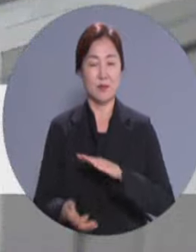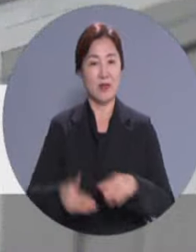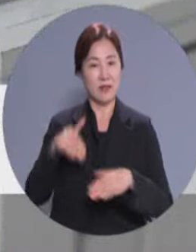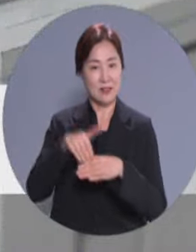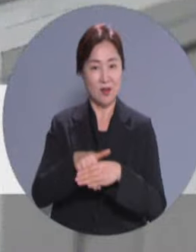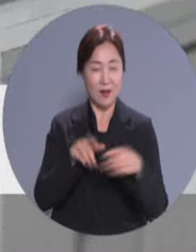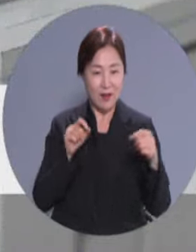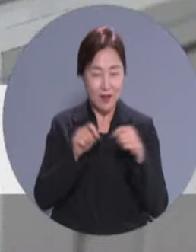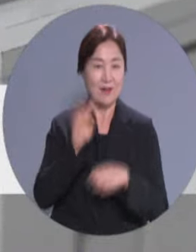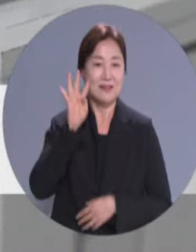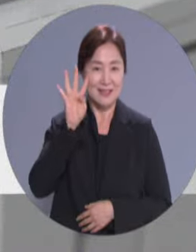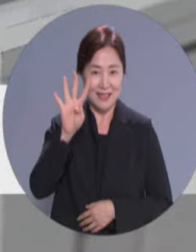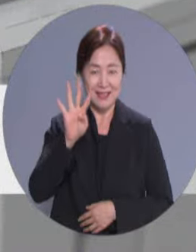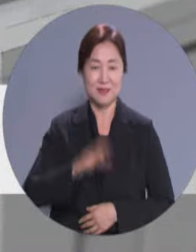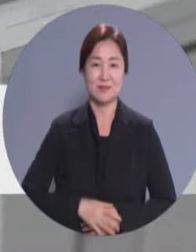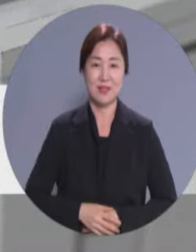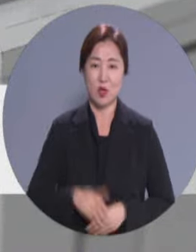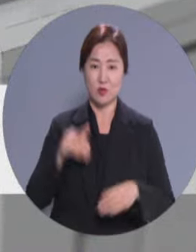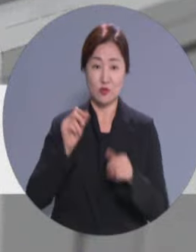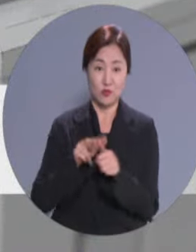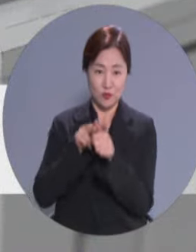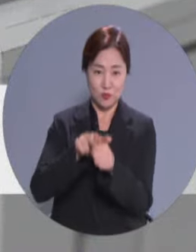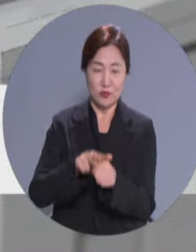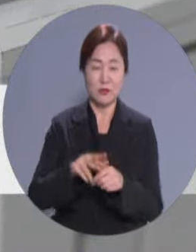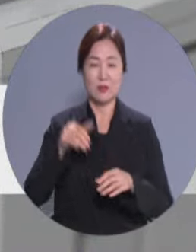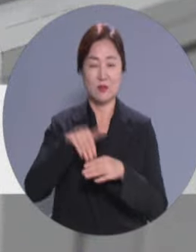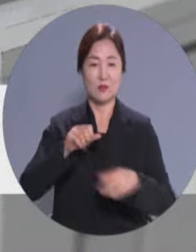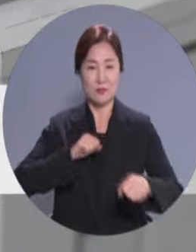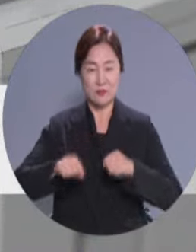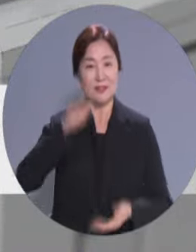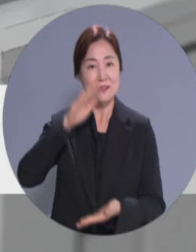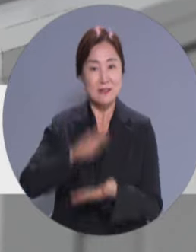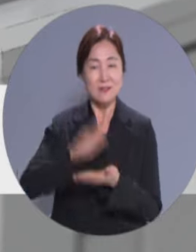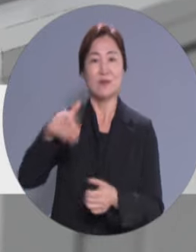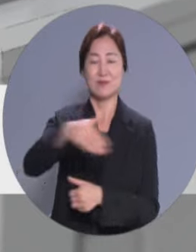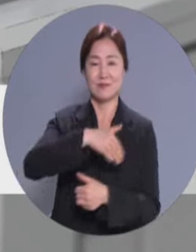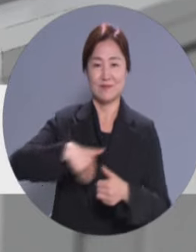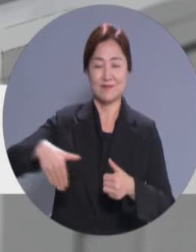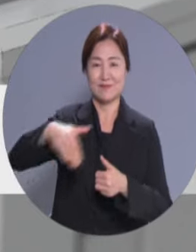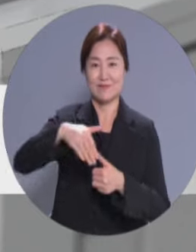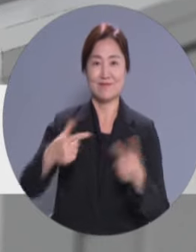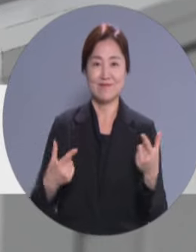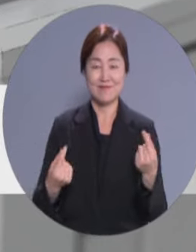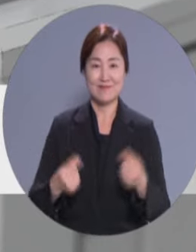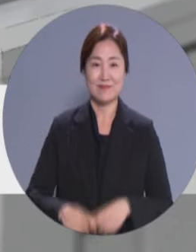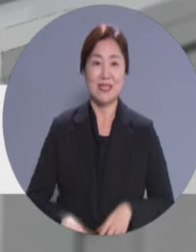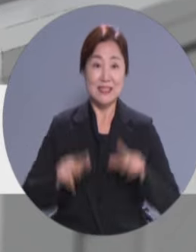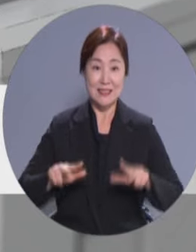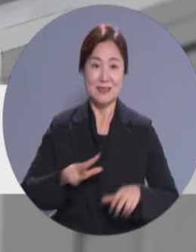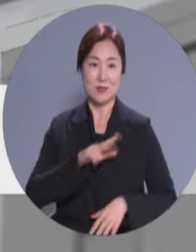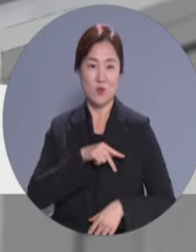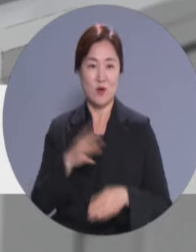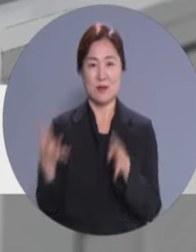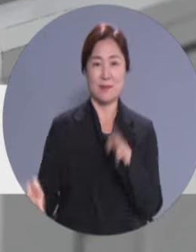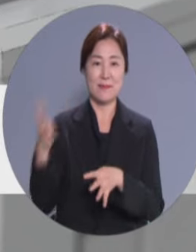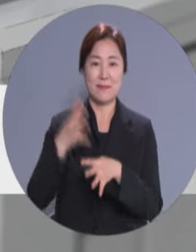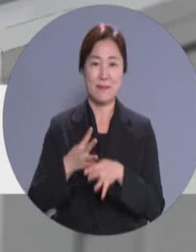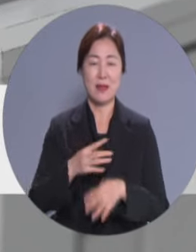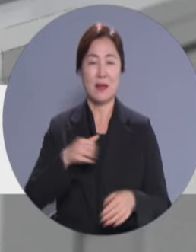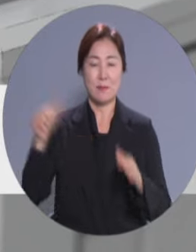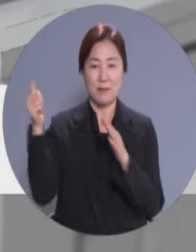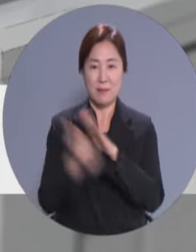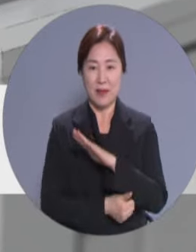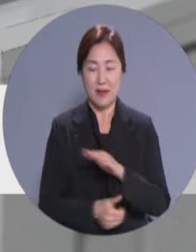사전선거일이 사흘 앞으로 다가오면서 후보들의 선거운동도 뜨겁게 달아오르고 있습니다. 현역 의원의 재선이 불발된